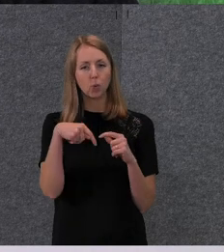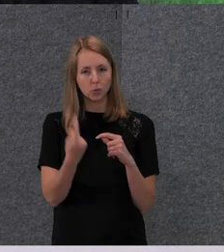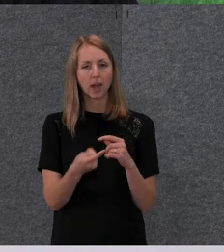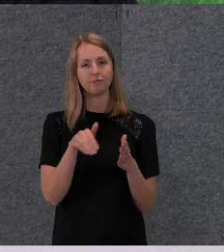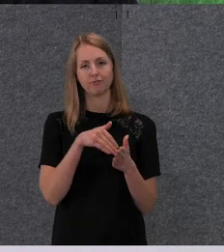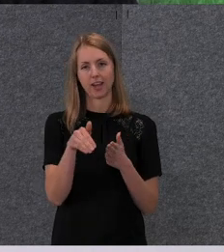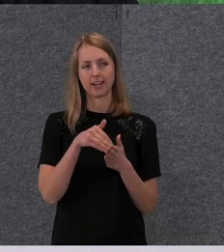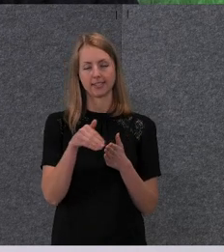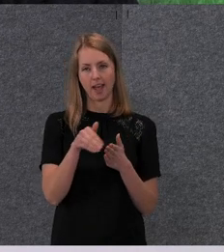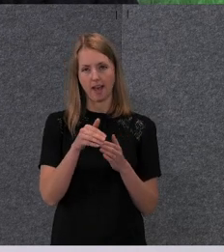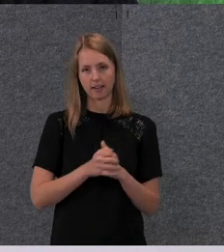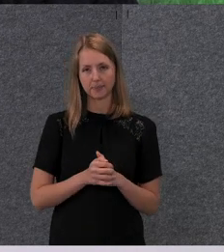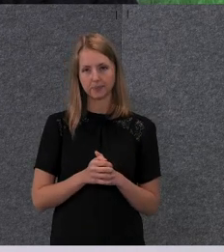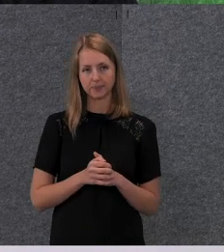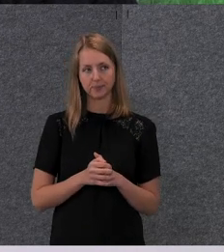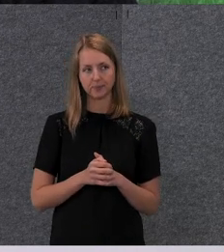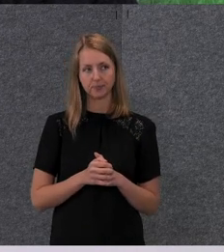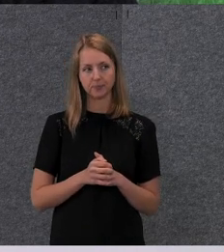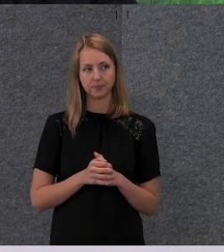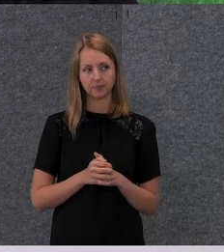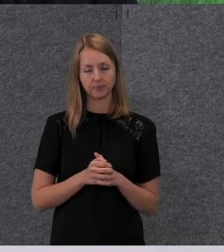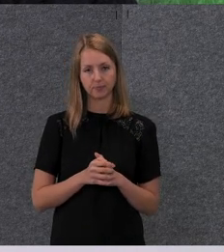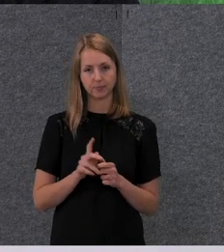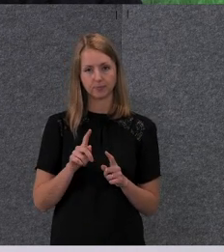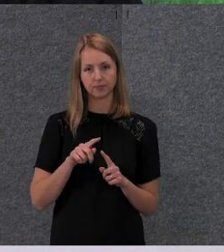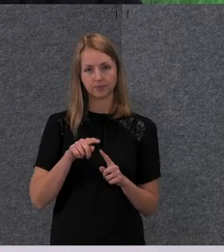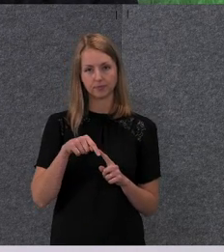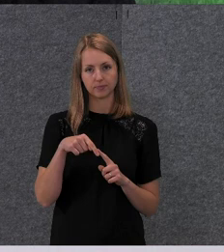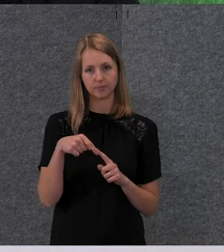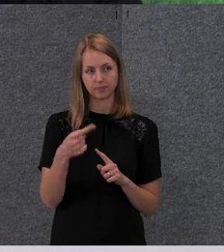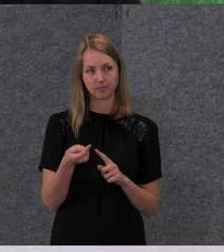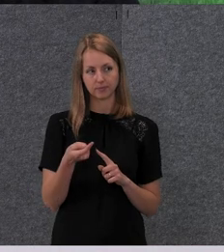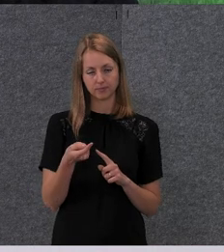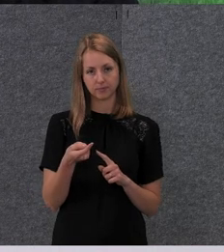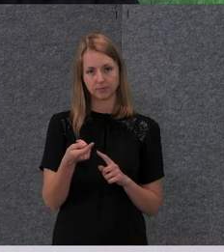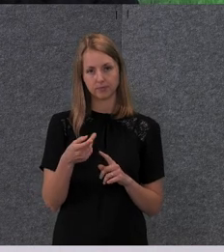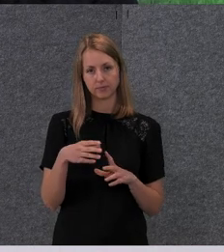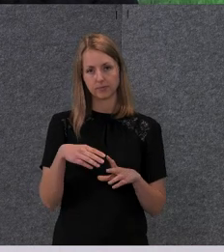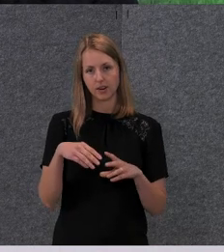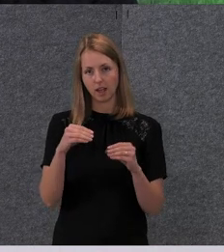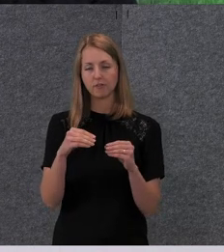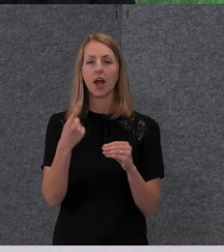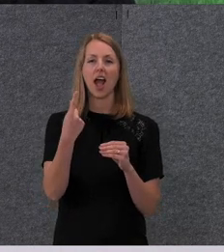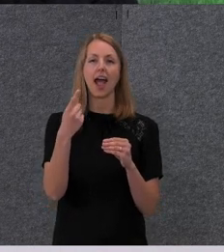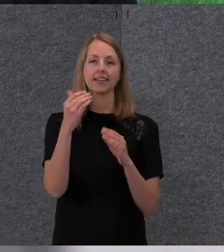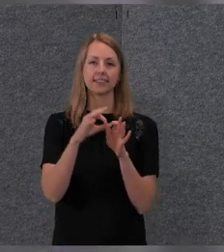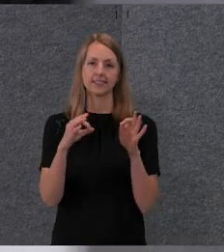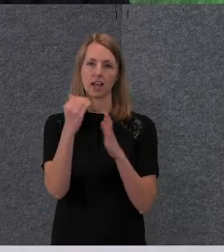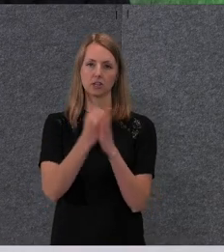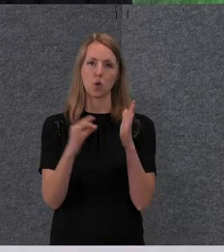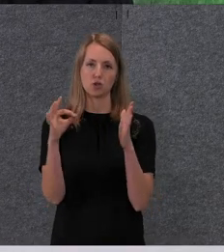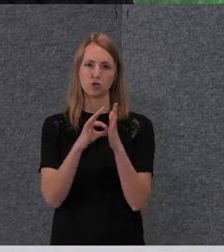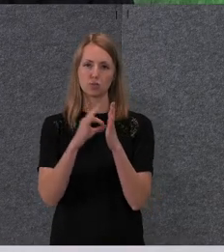hier wieder weiter. Und dann steigen wir ein in einen vorgezogenen Tagesordnungspunkt, und zwar